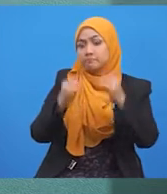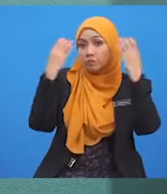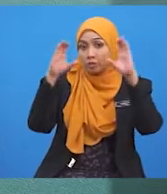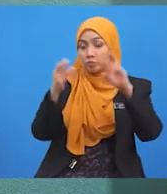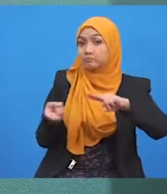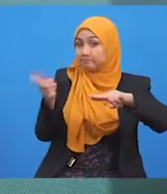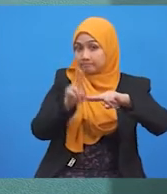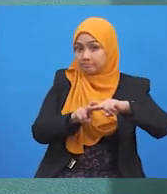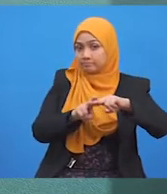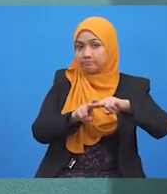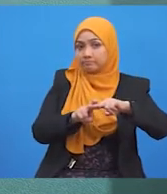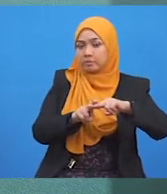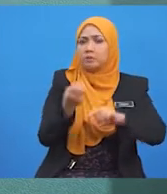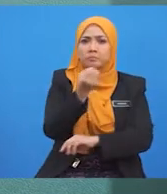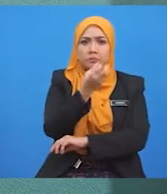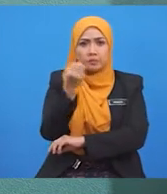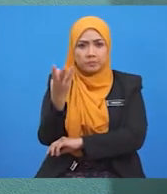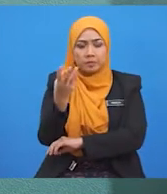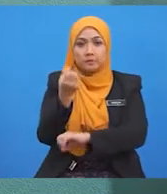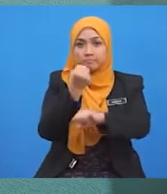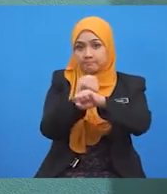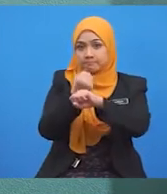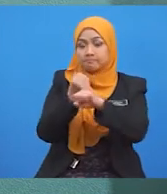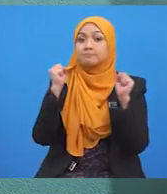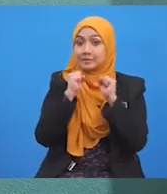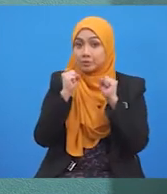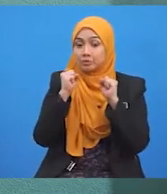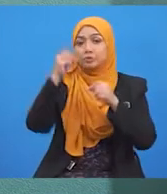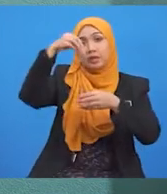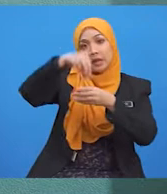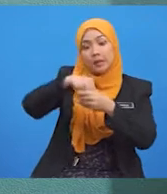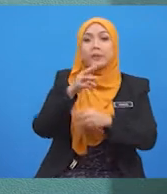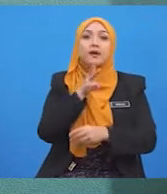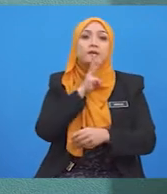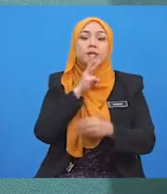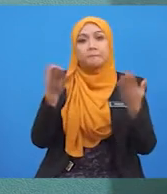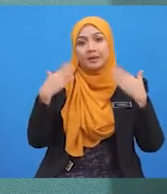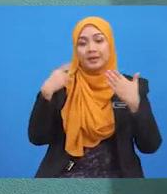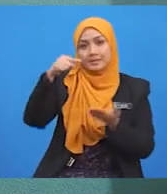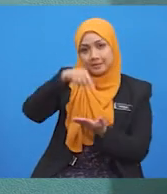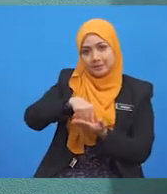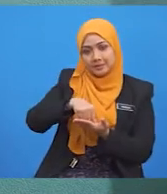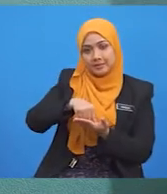apakah yang berlaku kepada HB zat suhu air tersebut